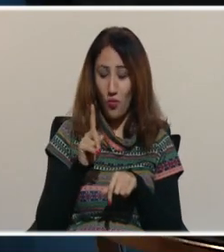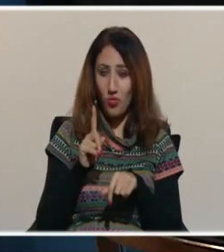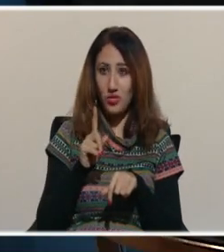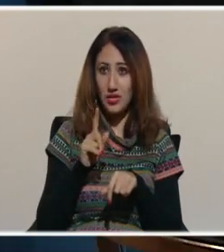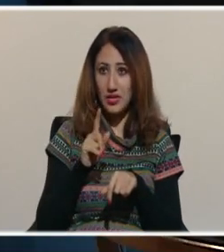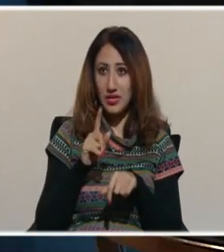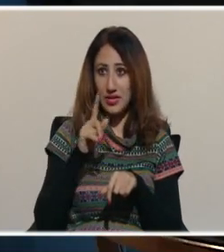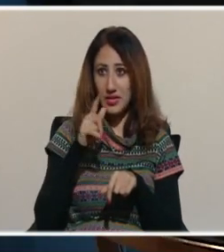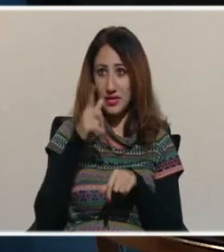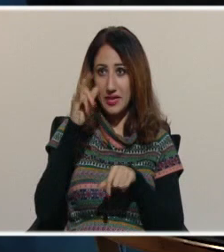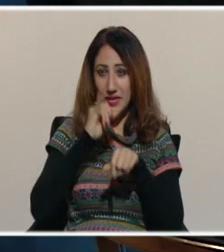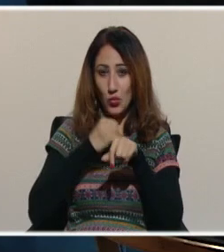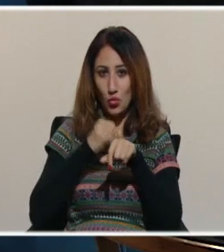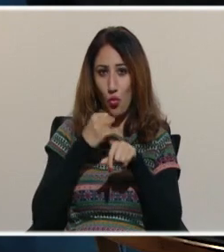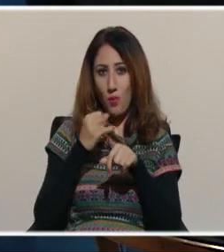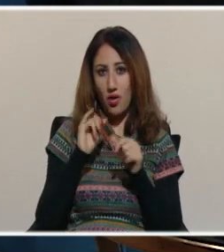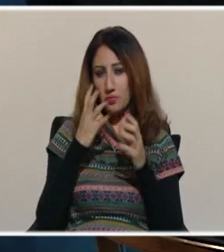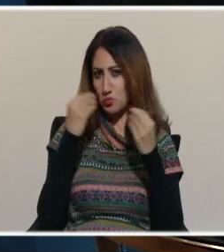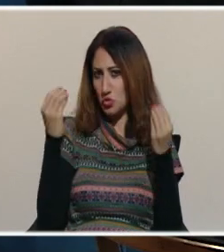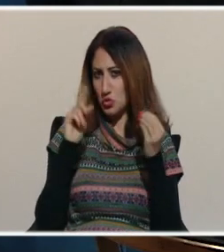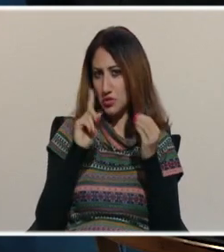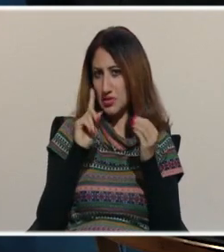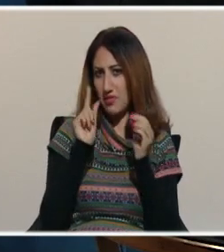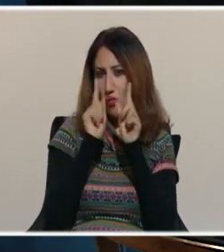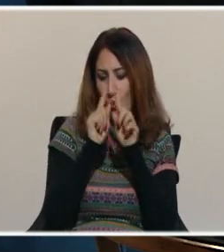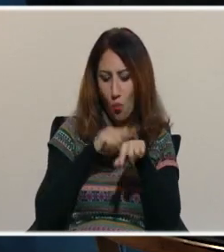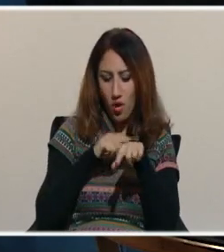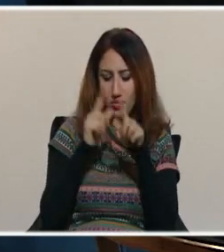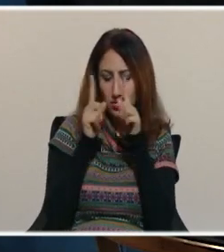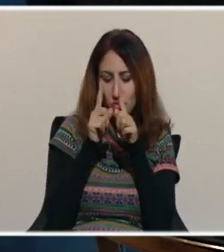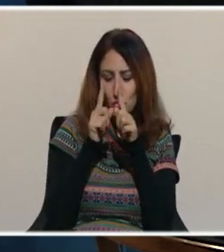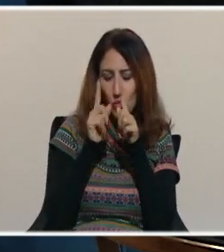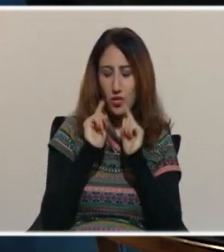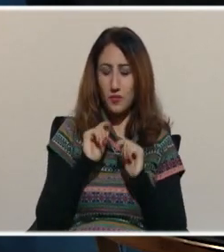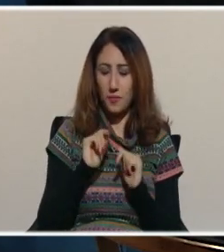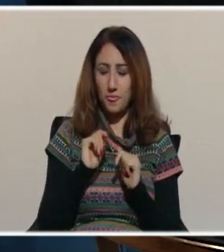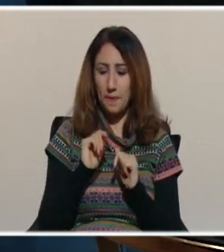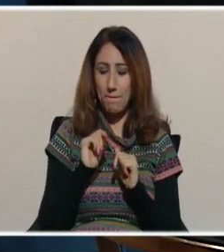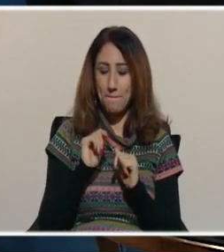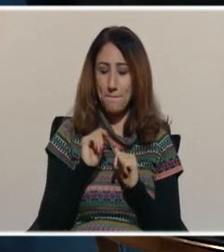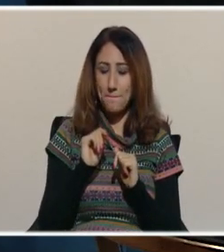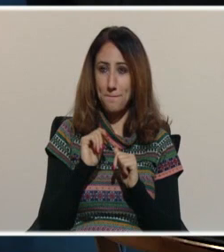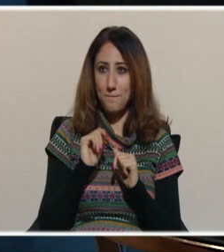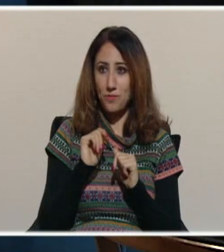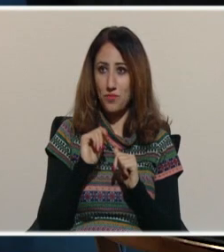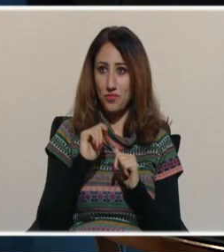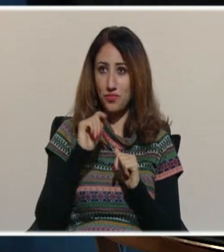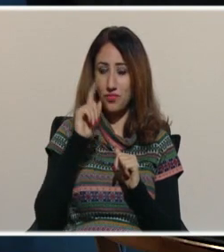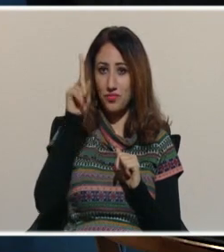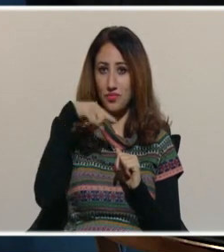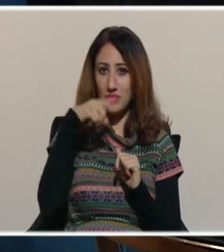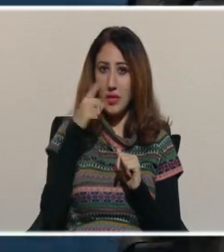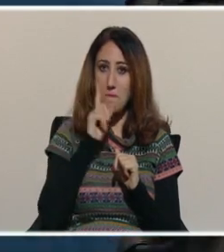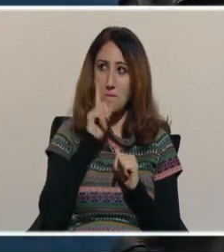والله، بس خطوبة كده ما عادتش كتير يعني، وكانت الله يرحمها طنط فوزية